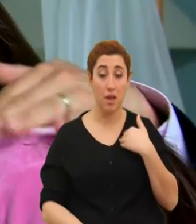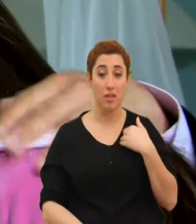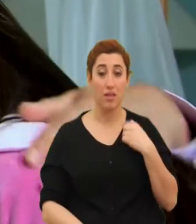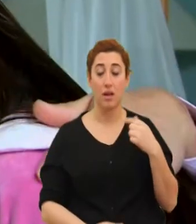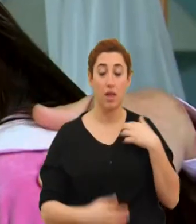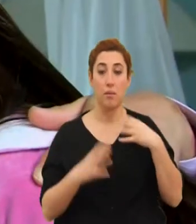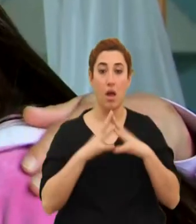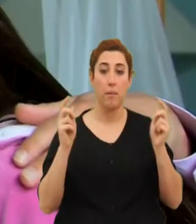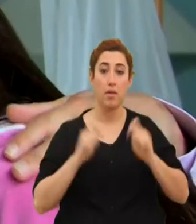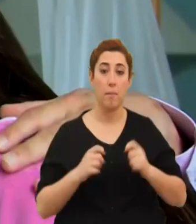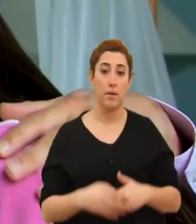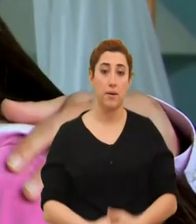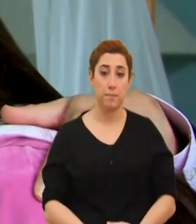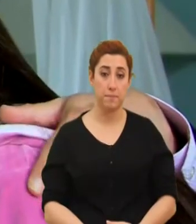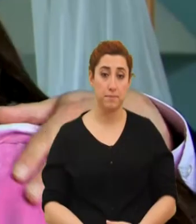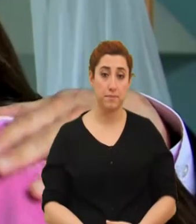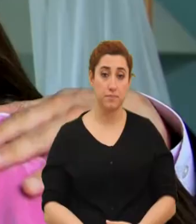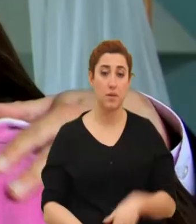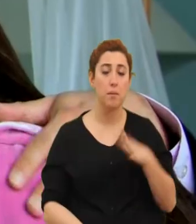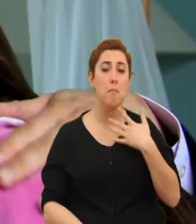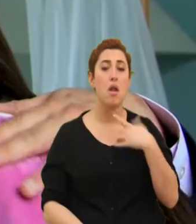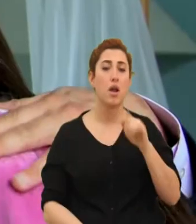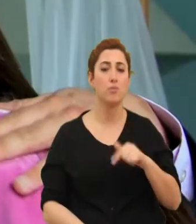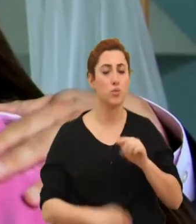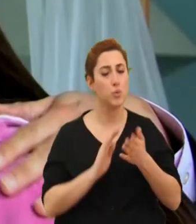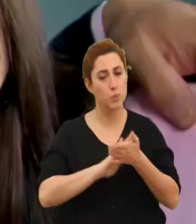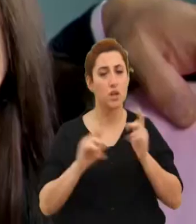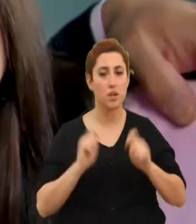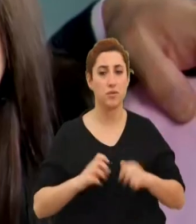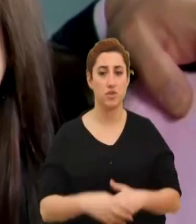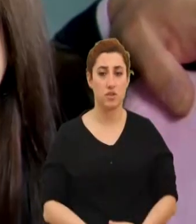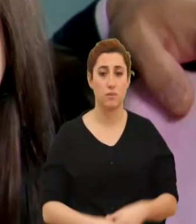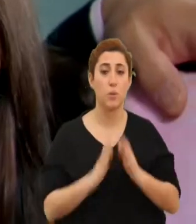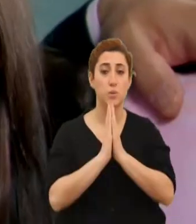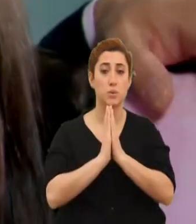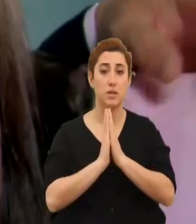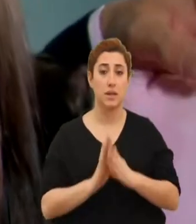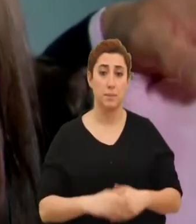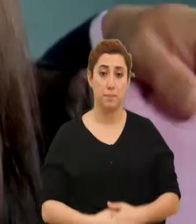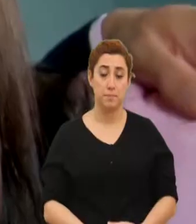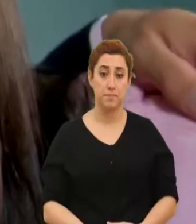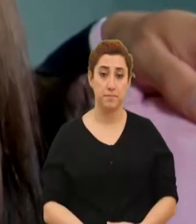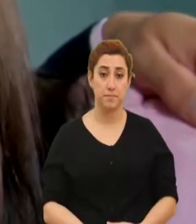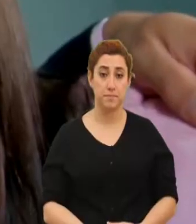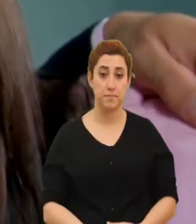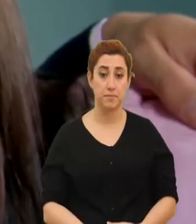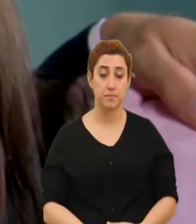ben de bir an kendimi kaybedebilirdim. Ama merak etme, bunu taşıyacağız. Özür dilerim.